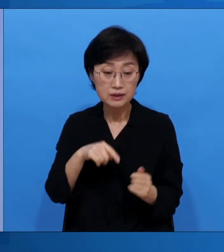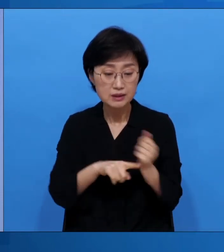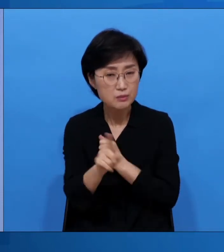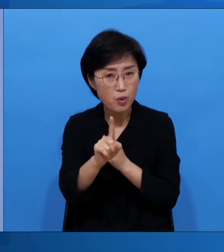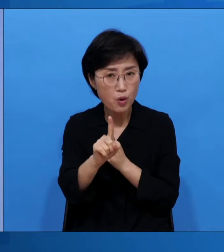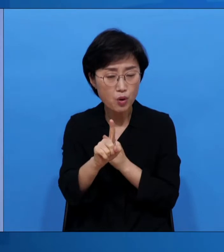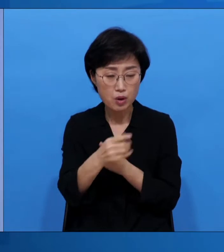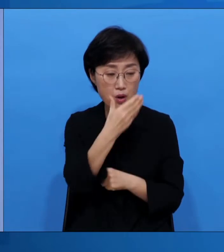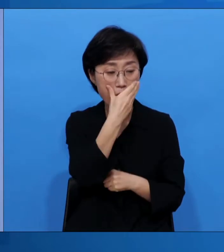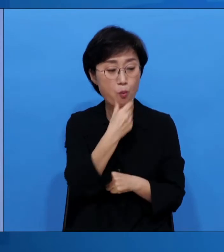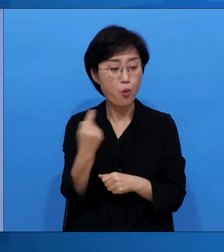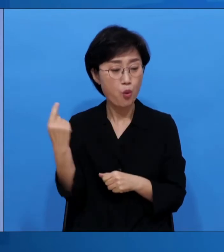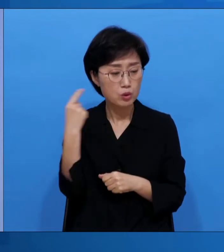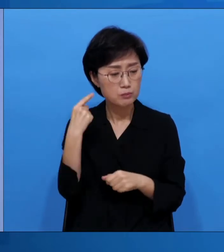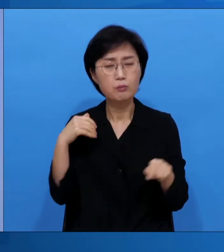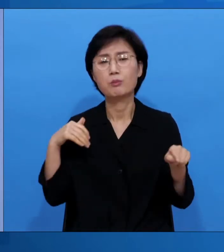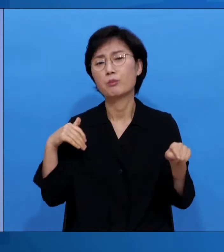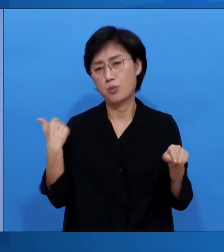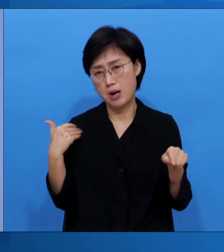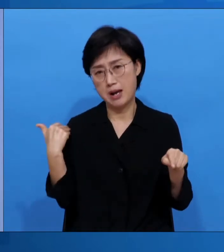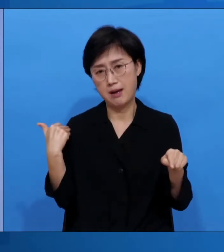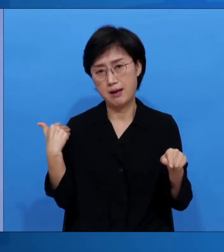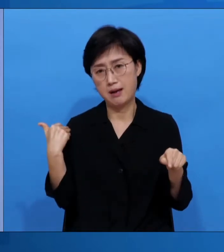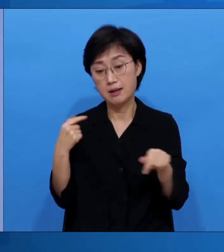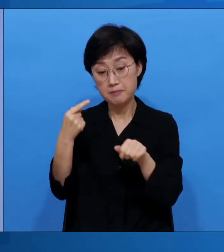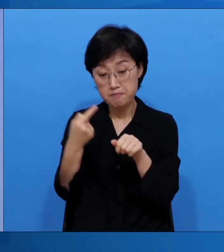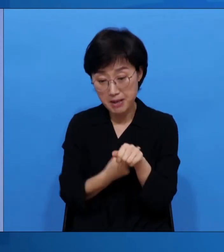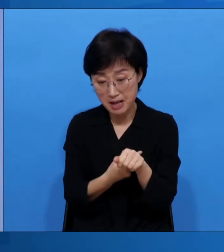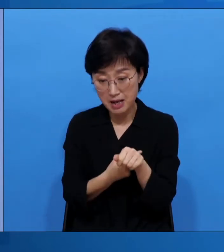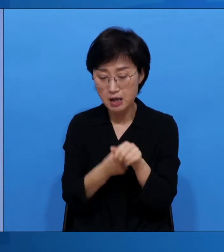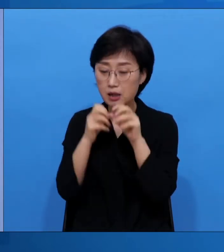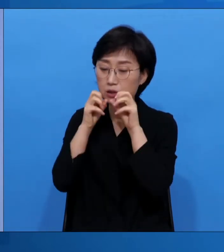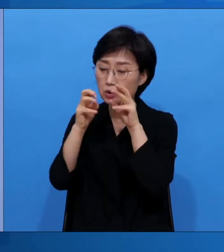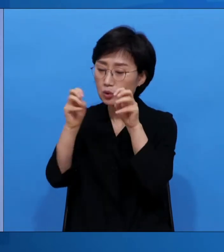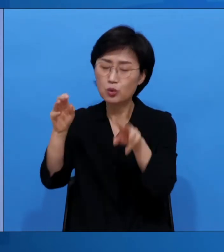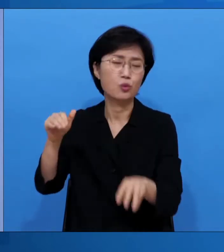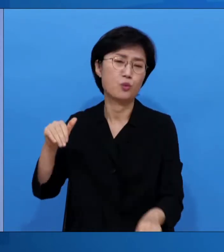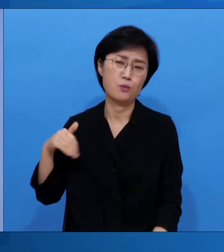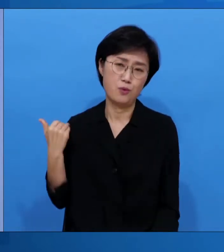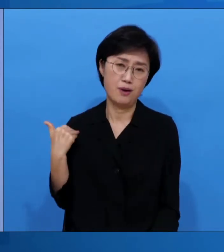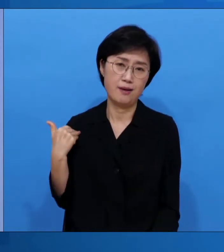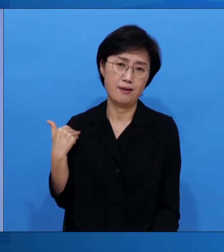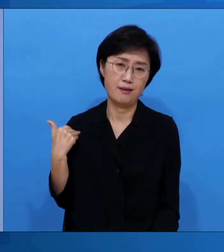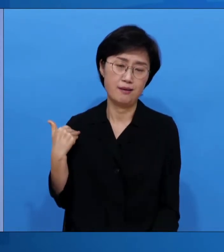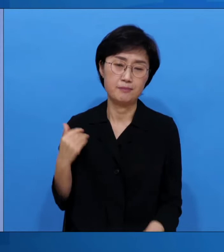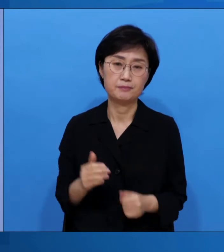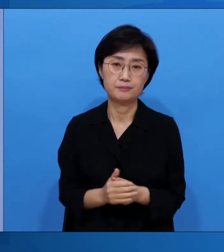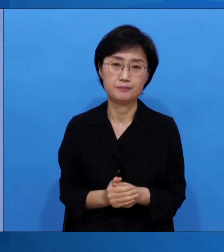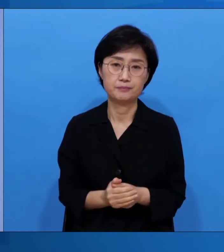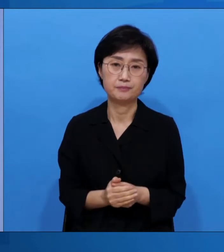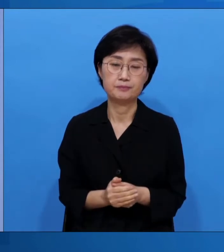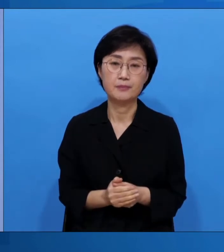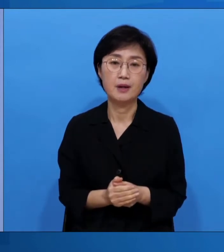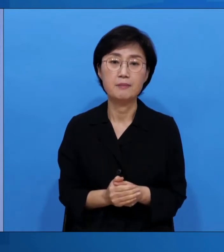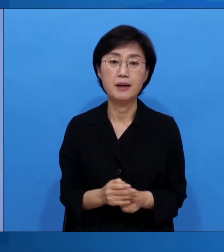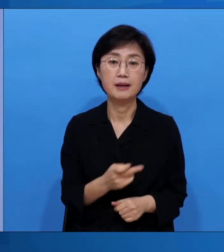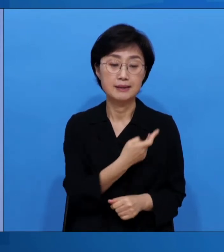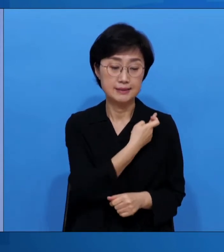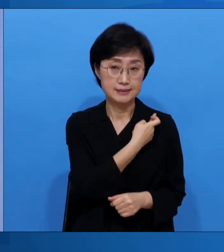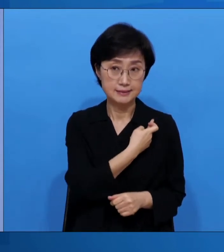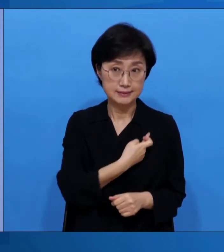전도를 잘 모르는 거죠. And because they do not know what the gospel is, they don't know what evangelism is. 제자들에게는